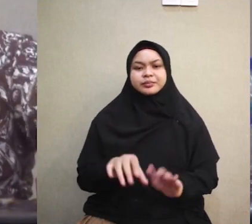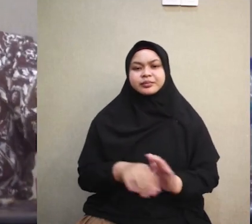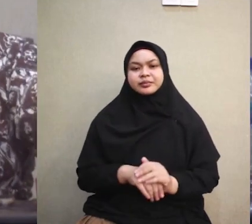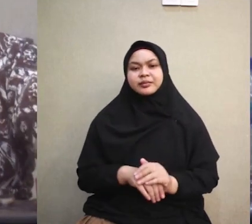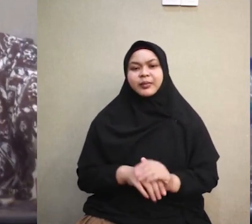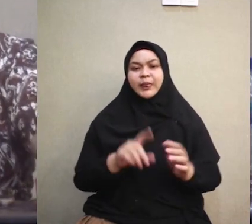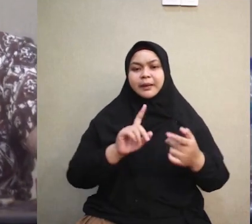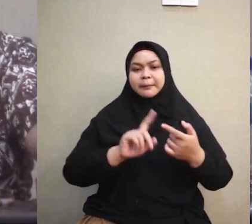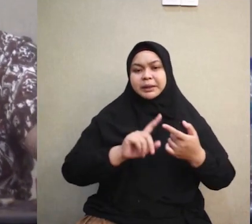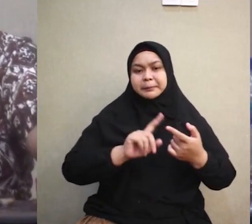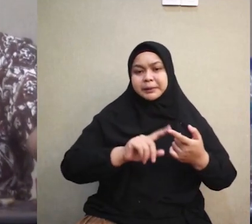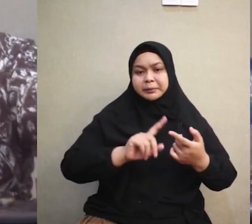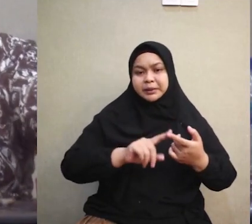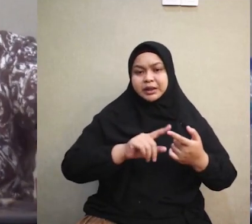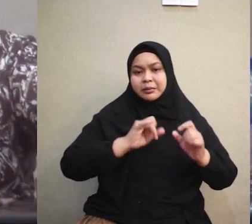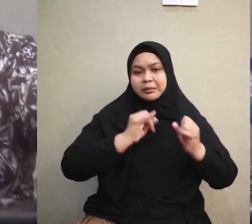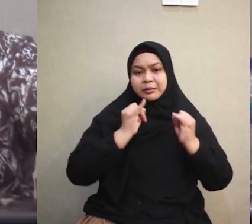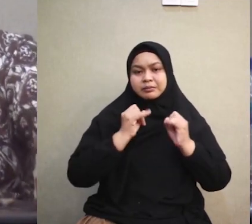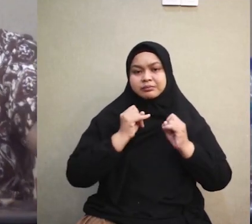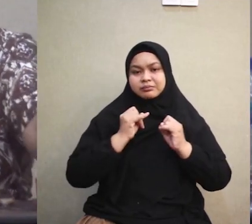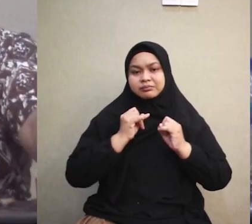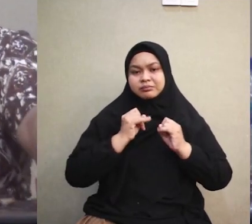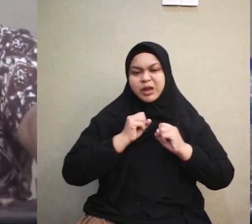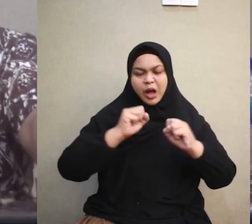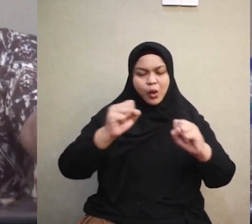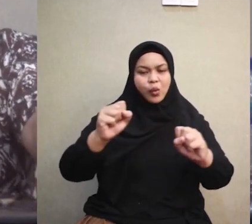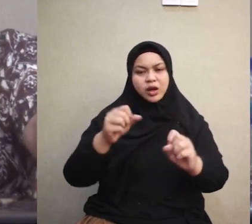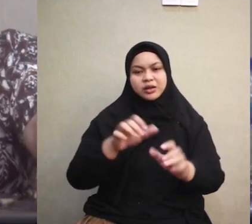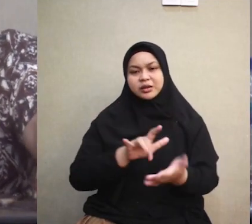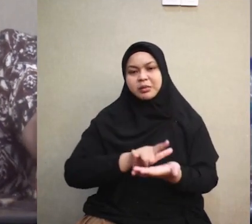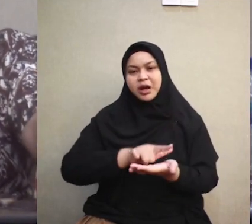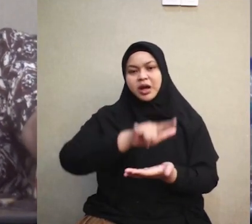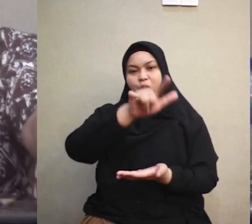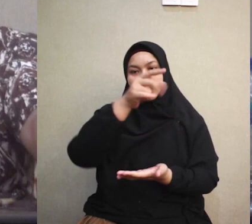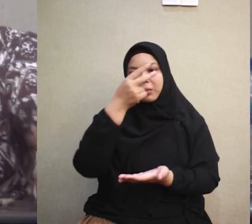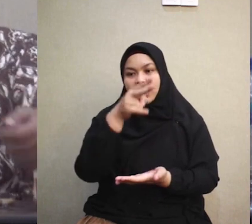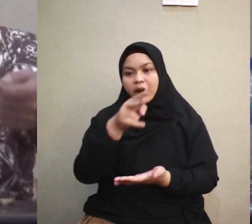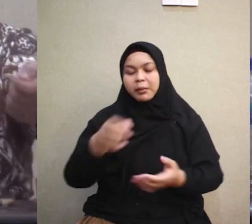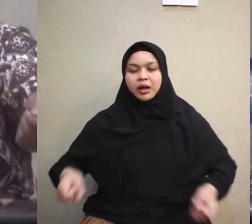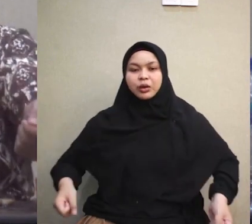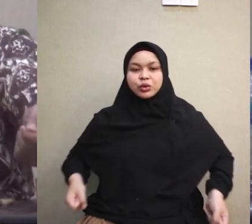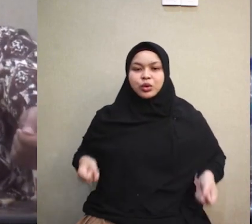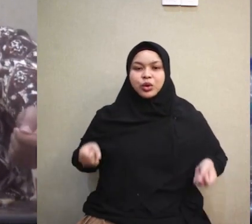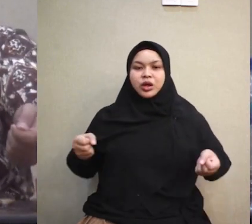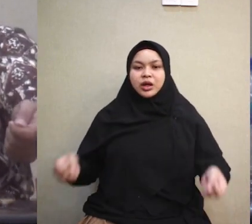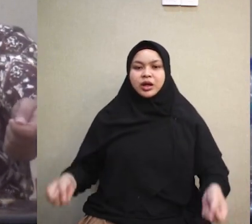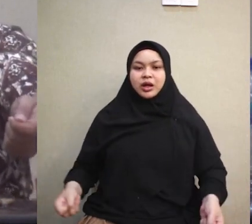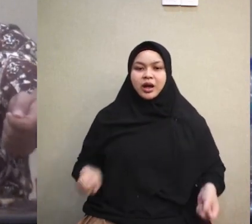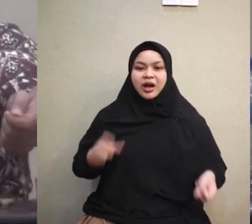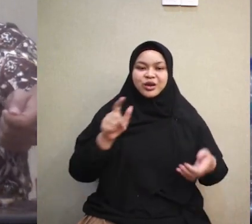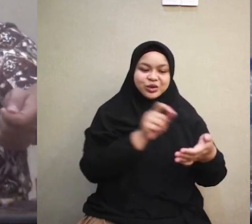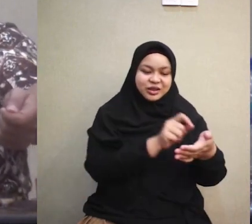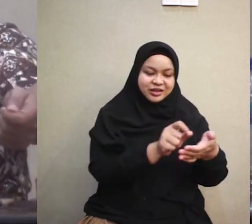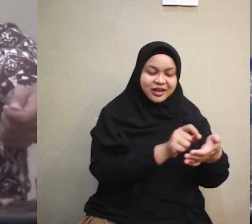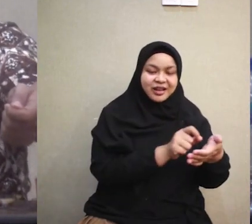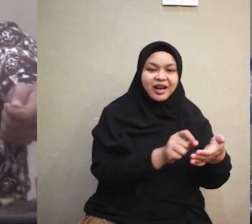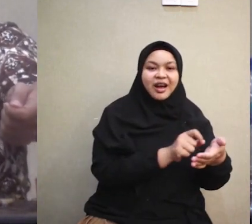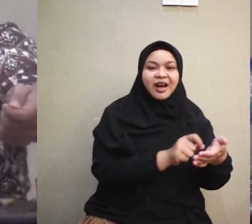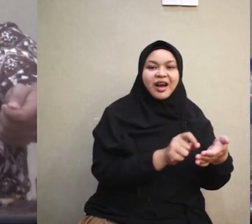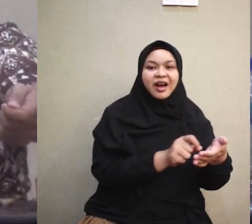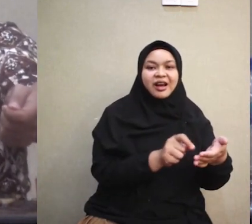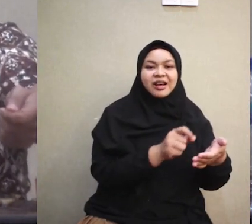melawan di bandara setiap ke bandara begitu dilihat pakai kursi roda harus tanda tangan inform konsen